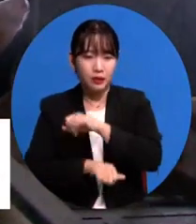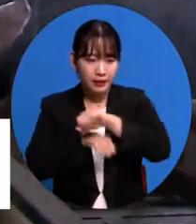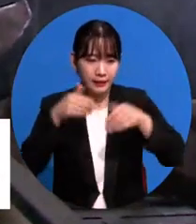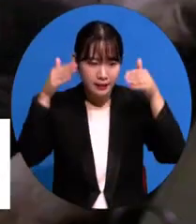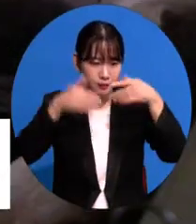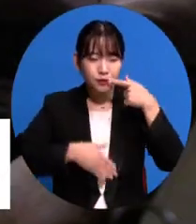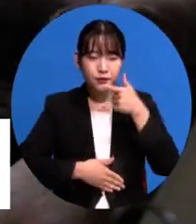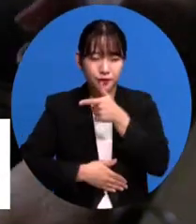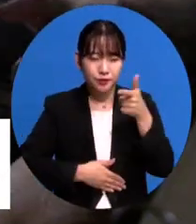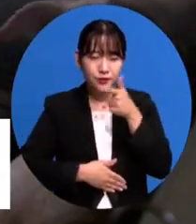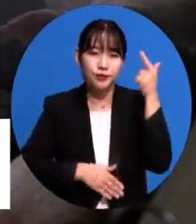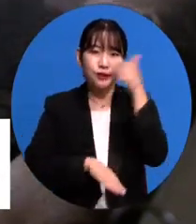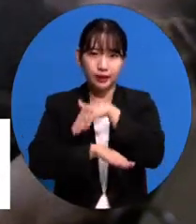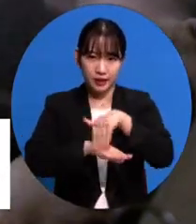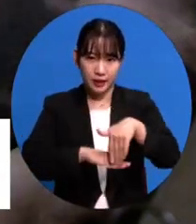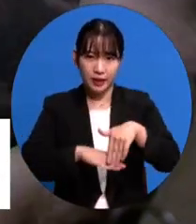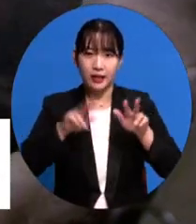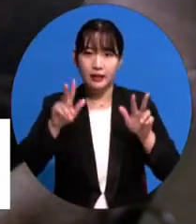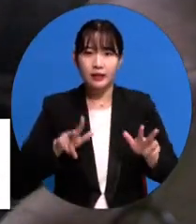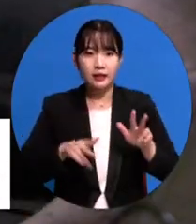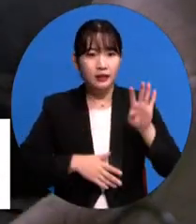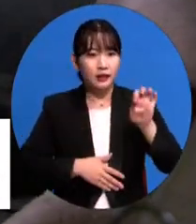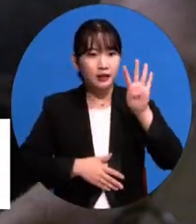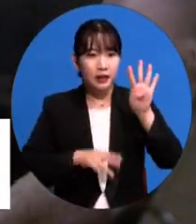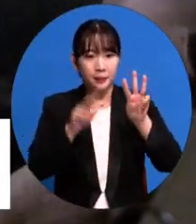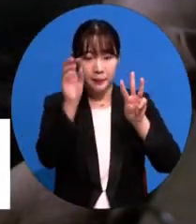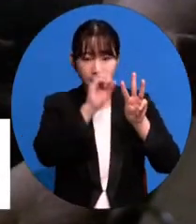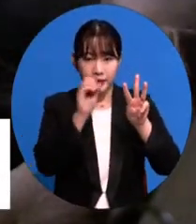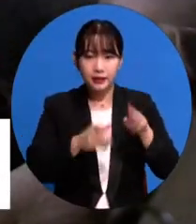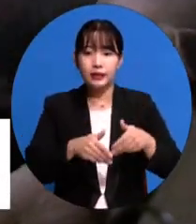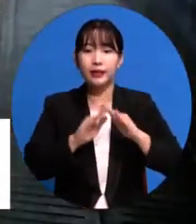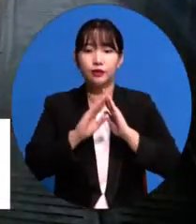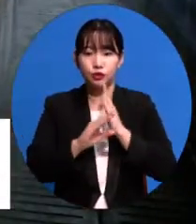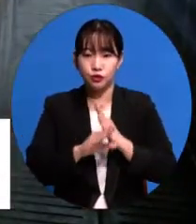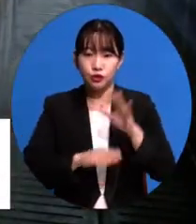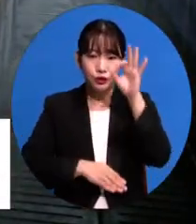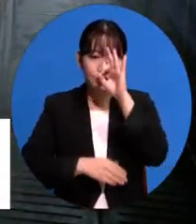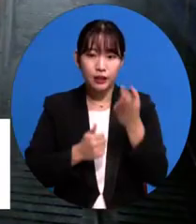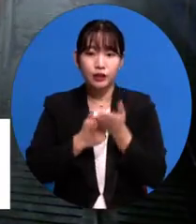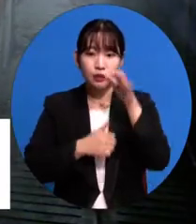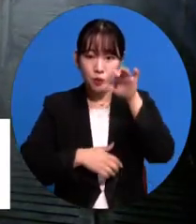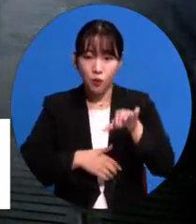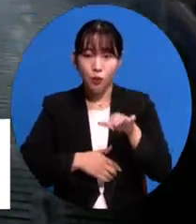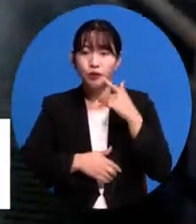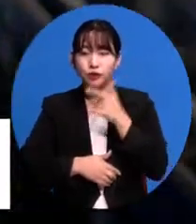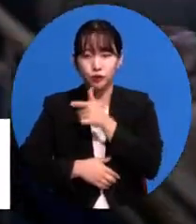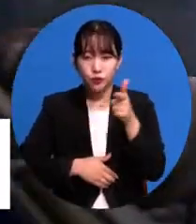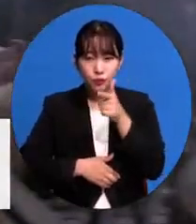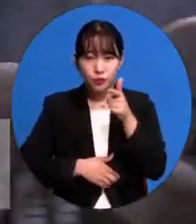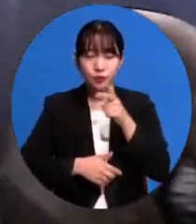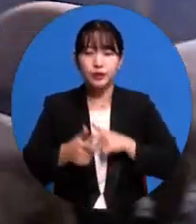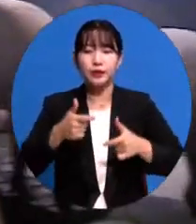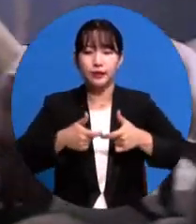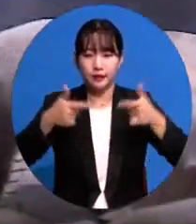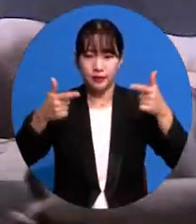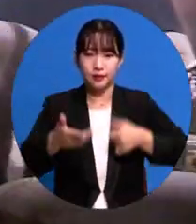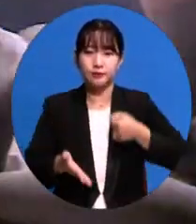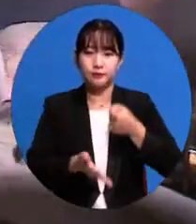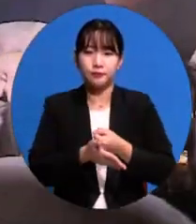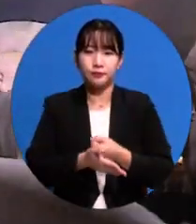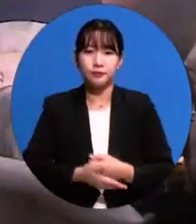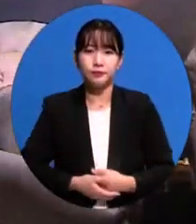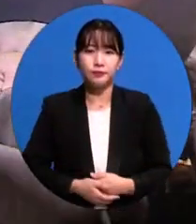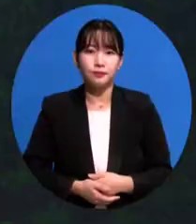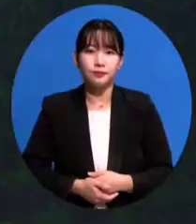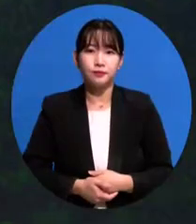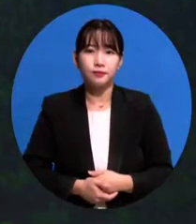집중 소독할 계획이며 현재 43% 설치율인 양돈장 방역시설도 계속 확충해 나가기로 했습니다.